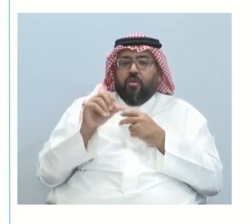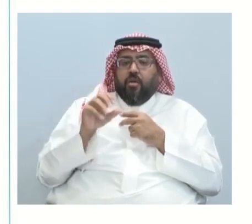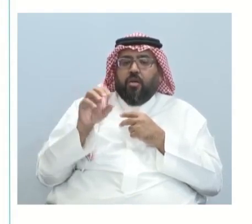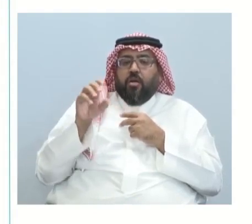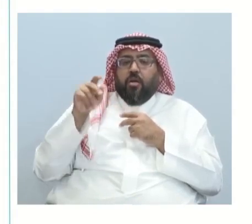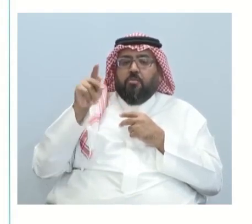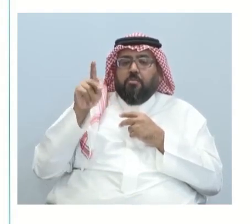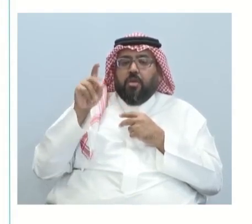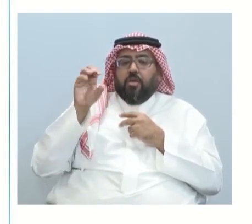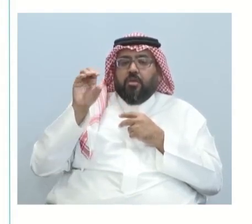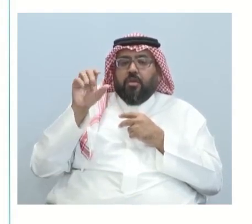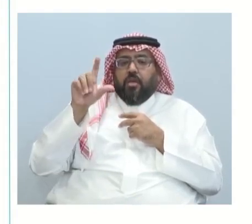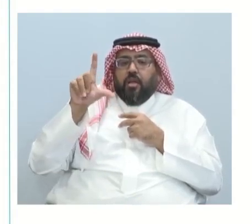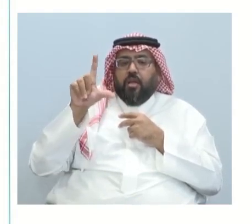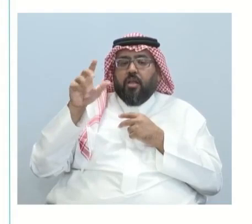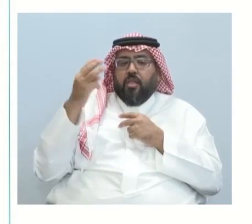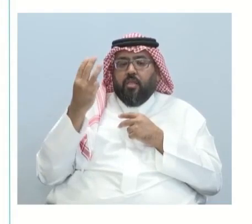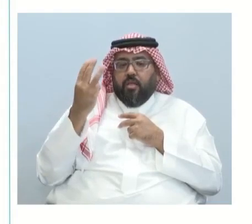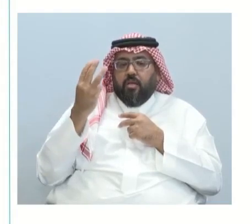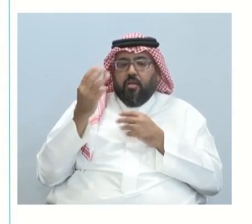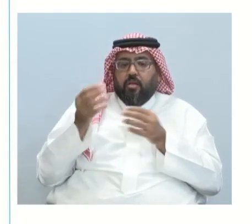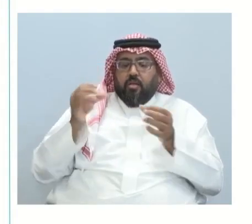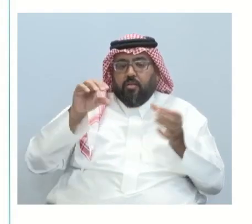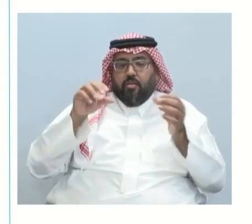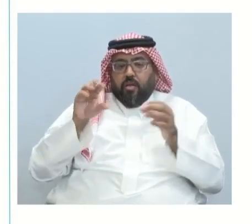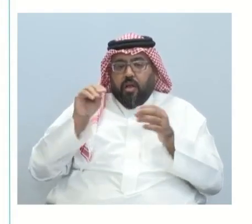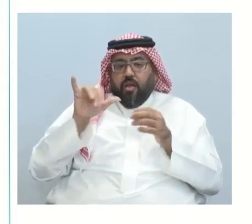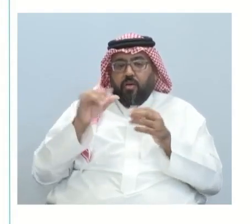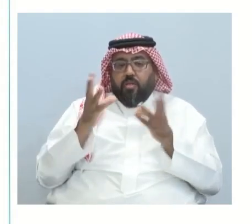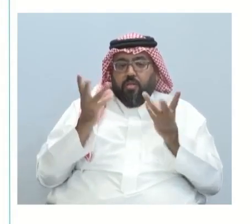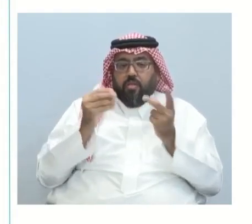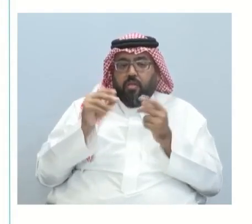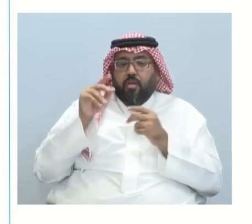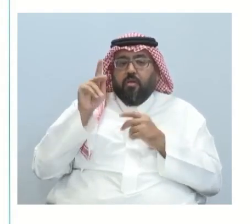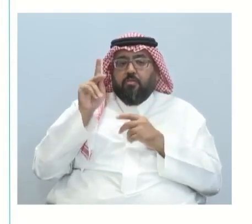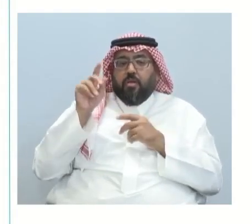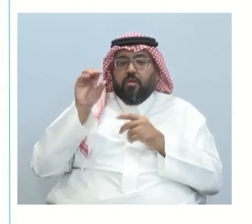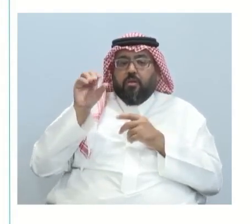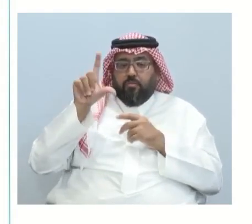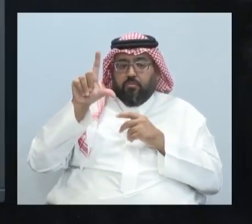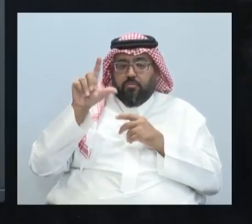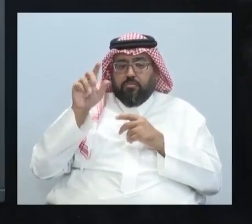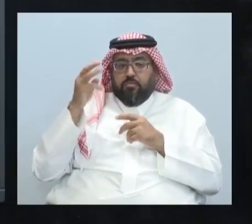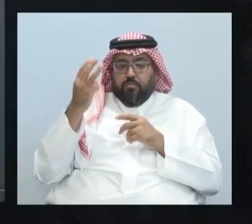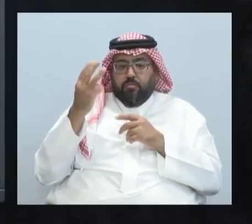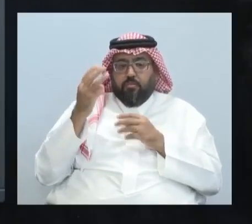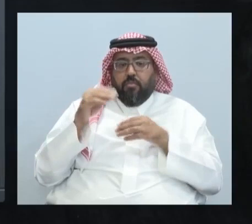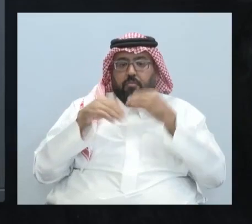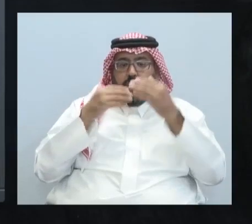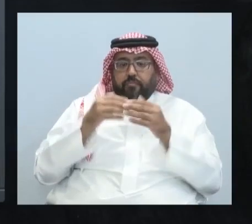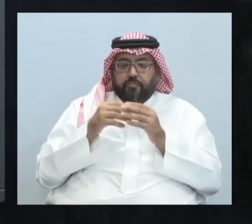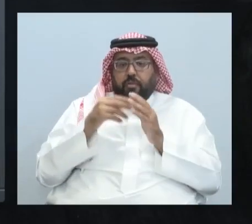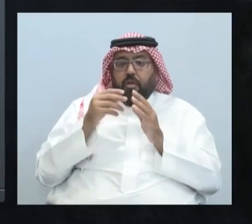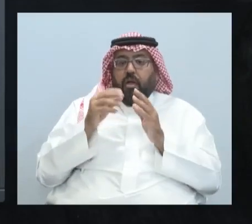اول شيء اكتب تركيب لويس اوجد التوزيع الالكتروني ثم حدد الالكترونات التكافؤ بعد ذلك